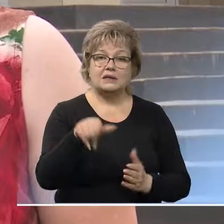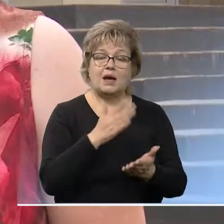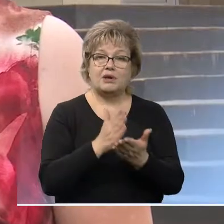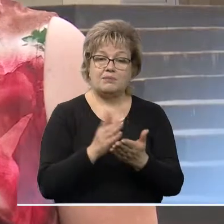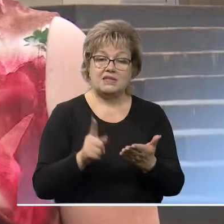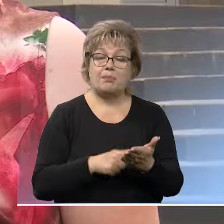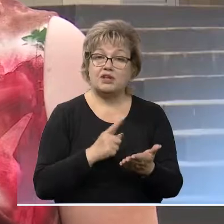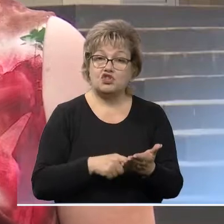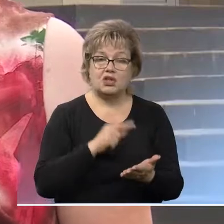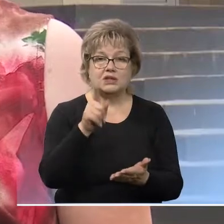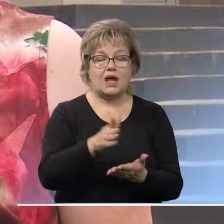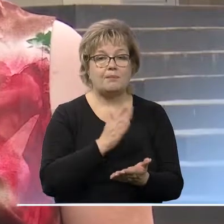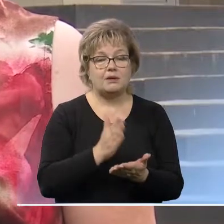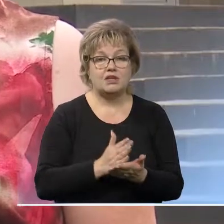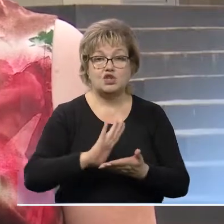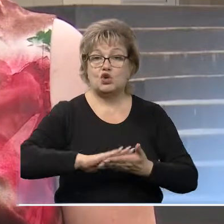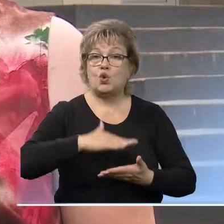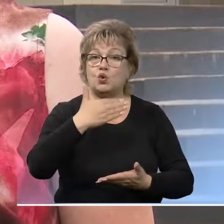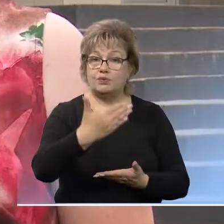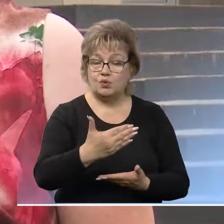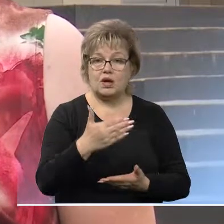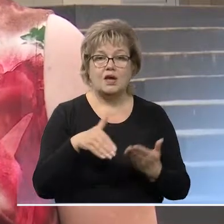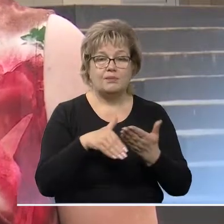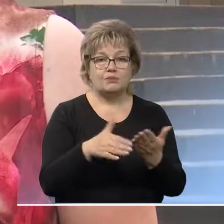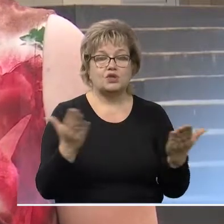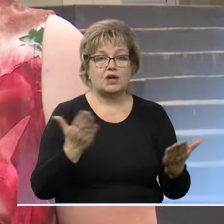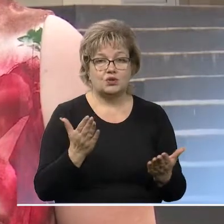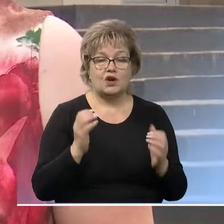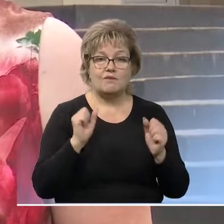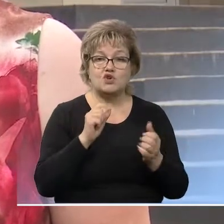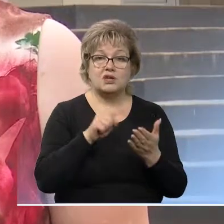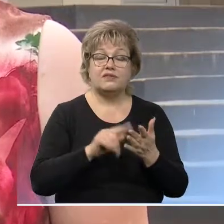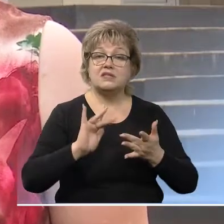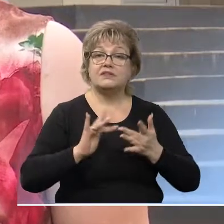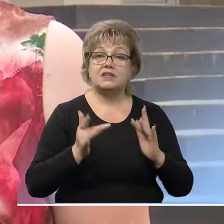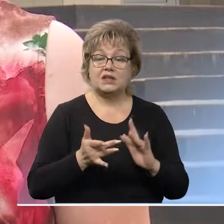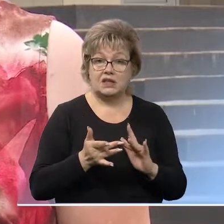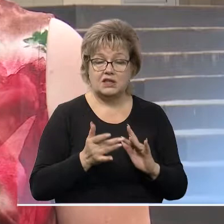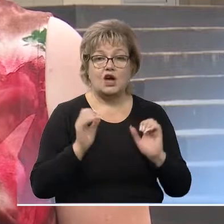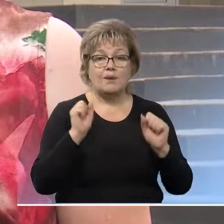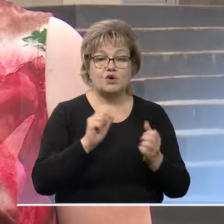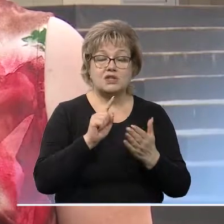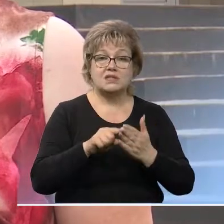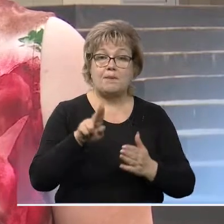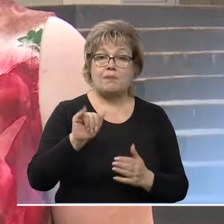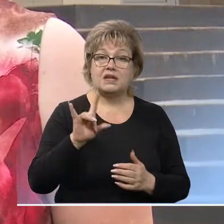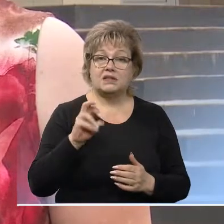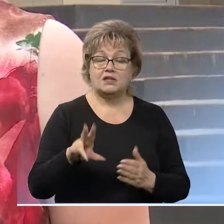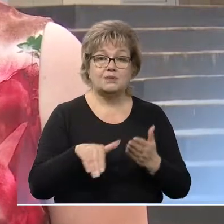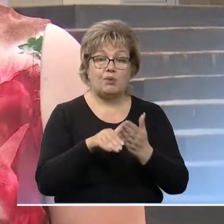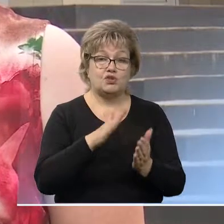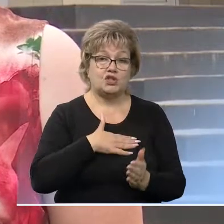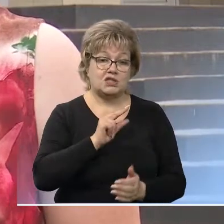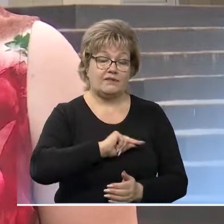Там имеется планшет, там имеется ноутбук, при помощи которых можно выйти в интернет, можно зайти на портал с